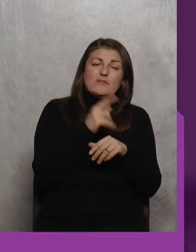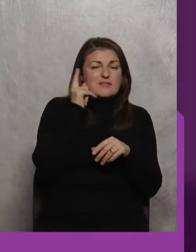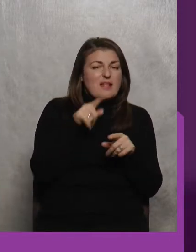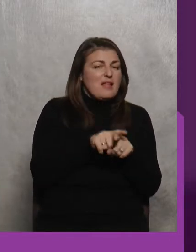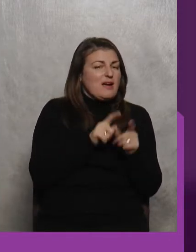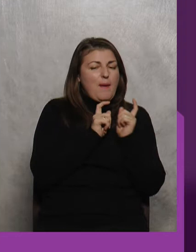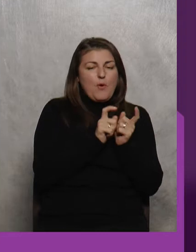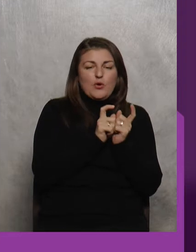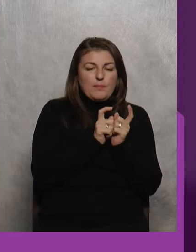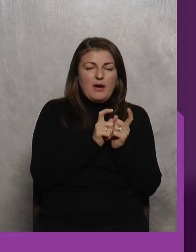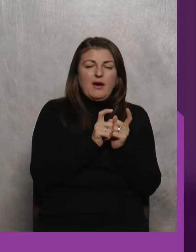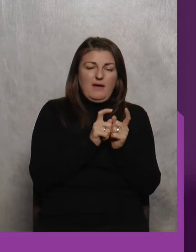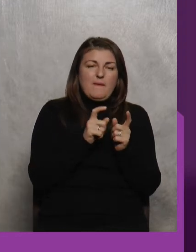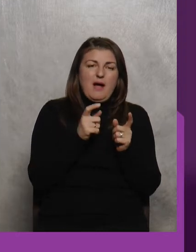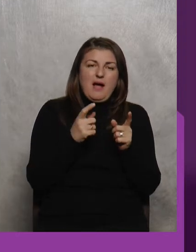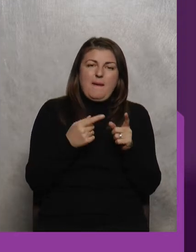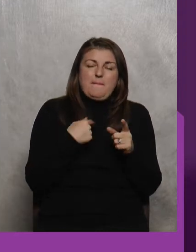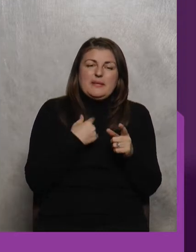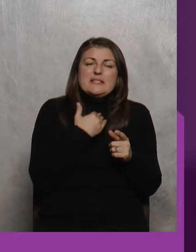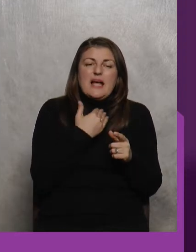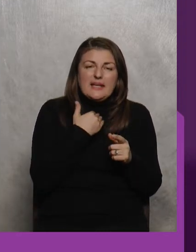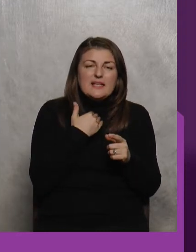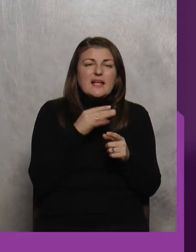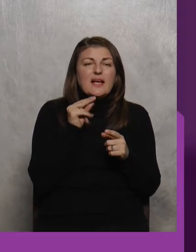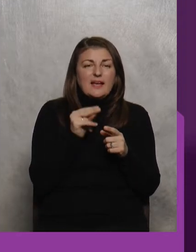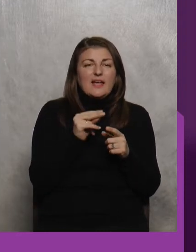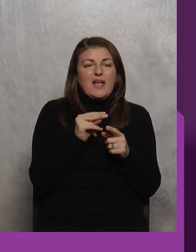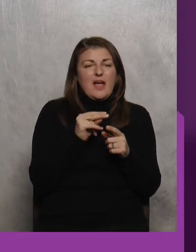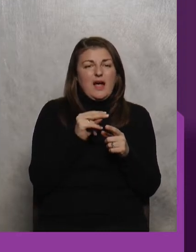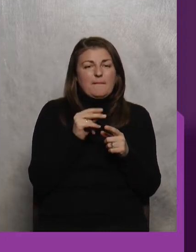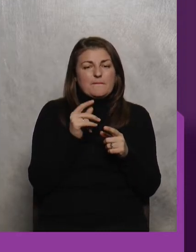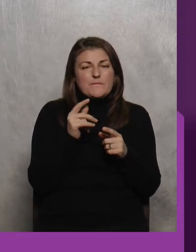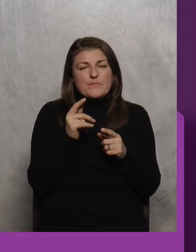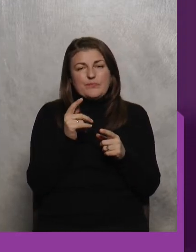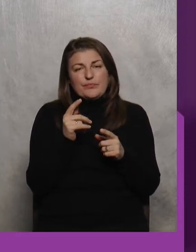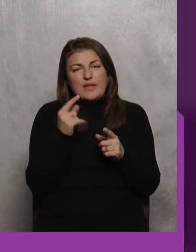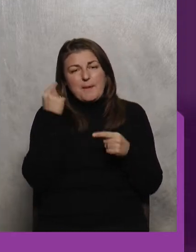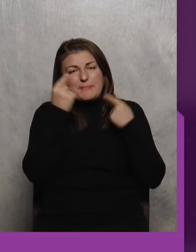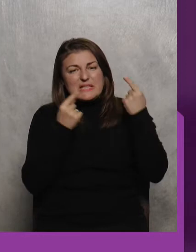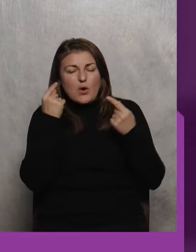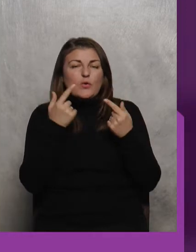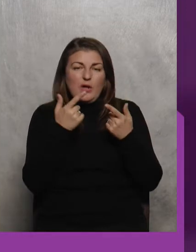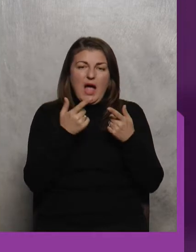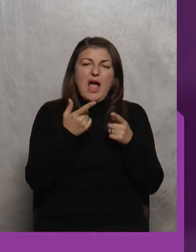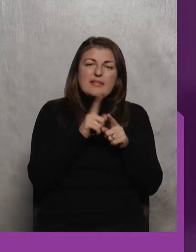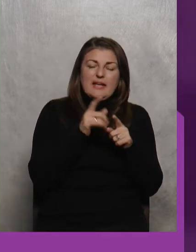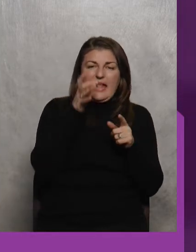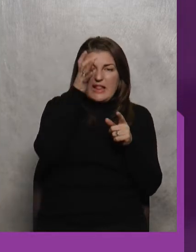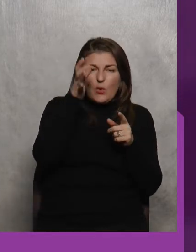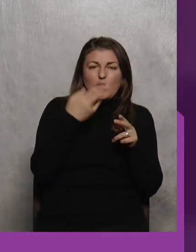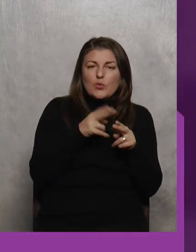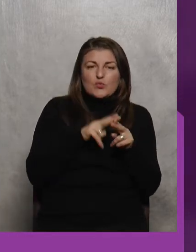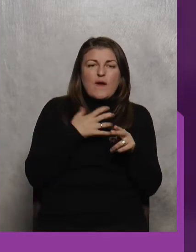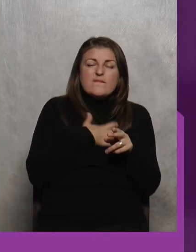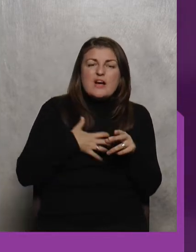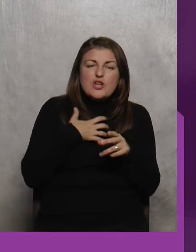Така боротьба нервів, мені здається, і голови, і психології. Інтелектуально тут